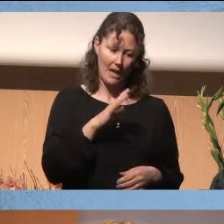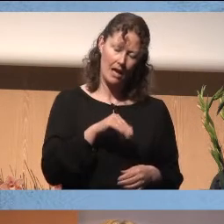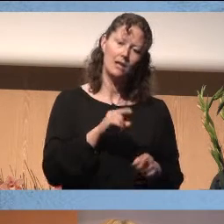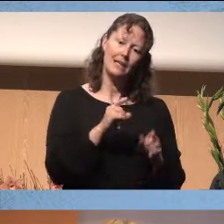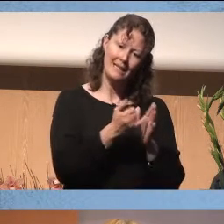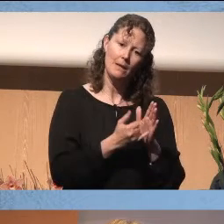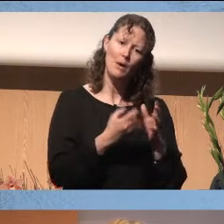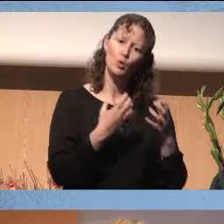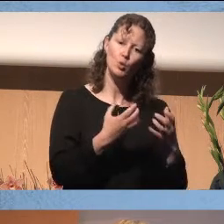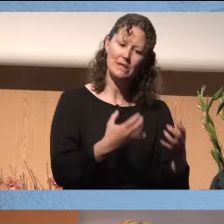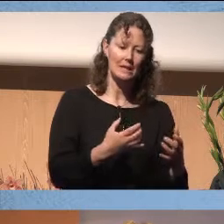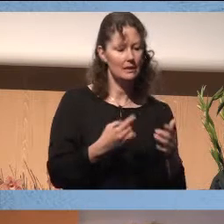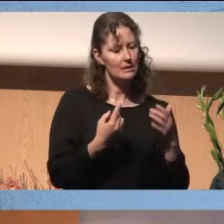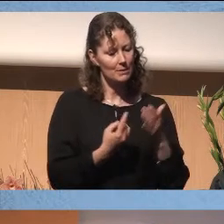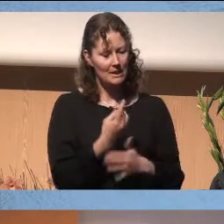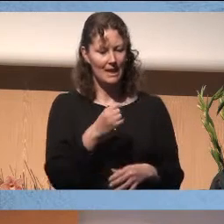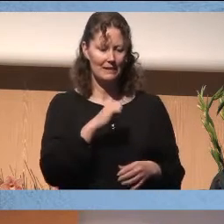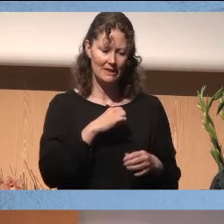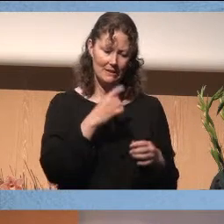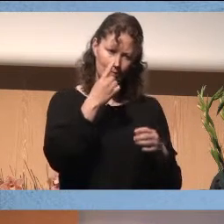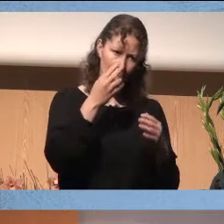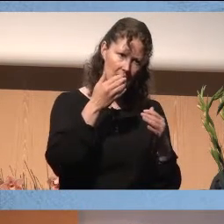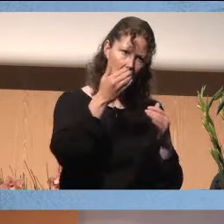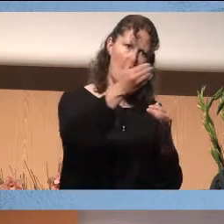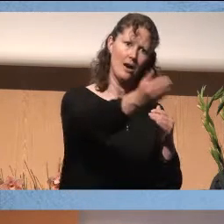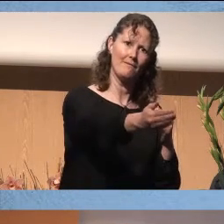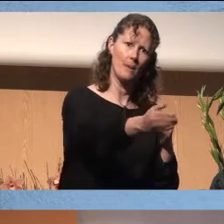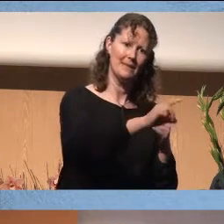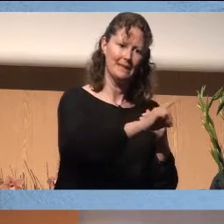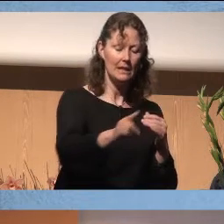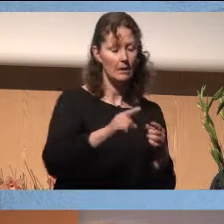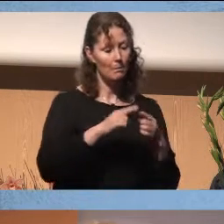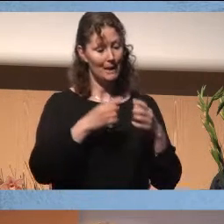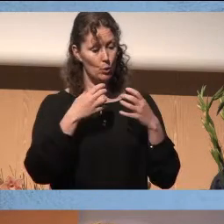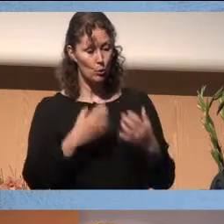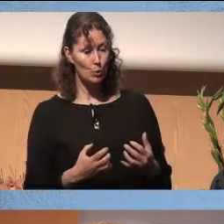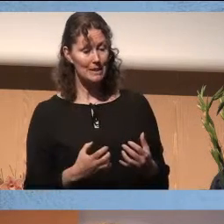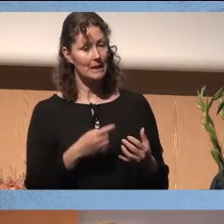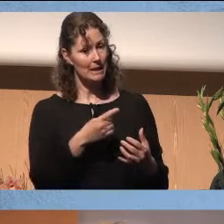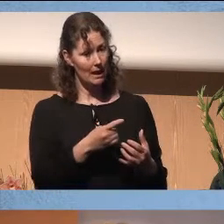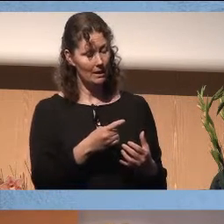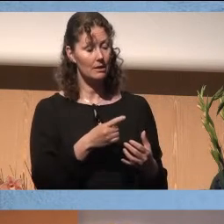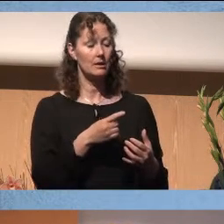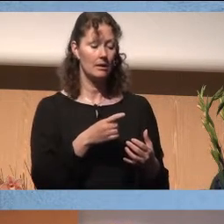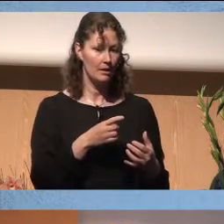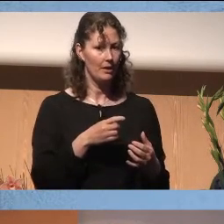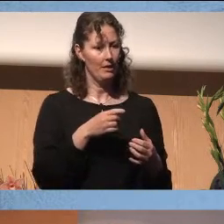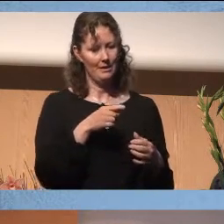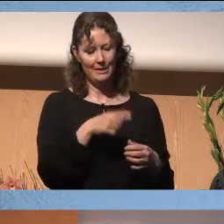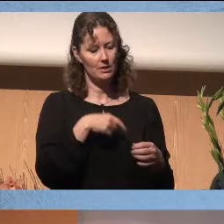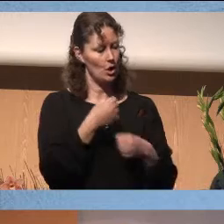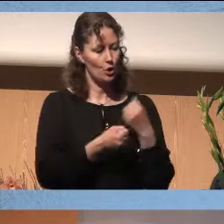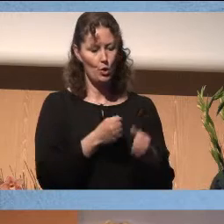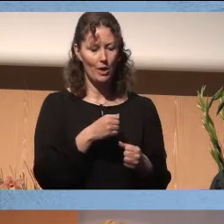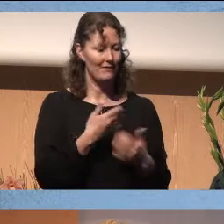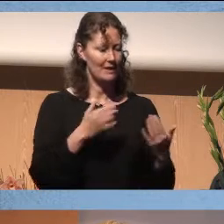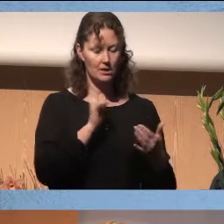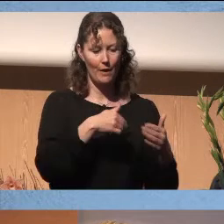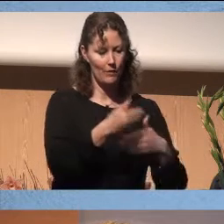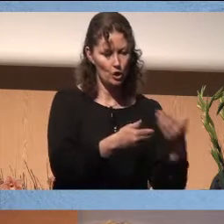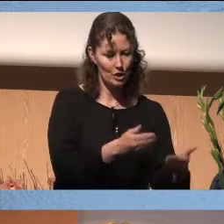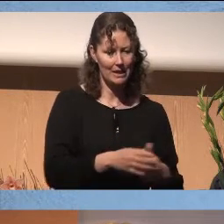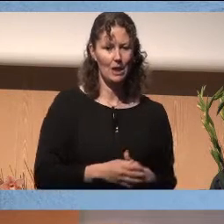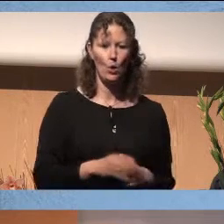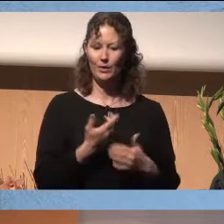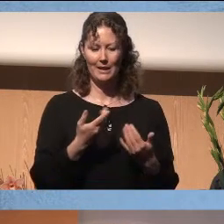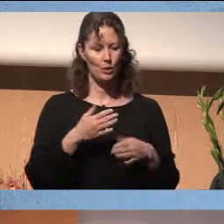usikkerhet, særlig hvis den går langt fram I tid. Men usikkerheten ingen grunn til å fortsette uten en nasjonal plan, og ingen grunn